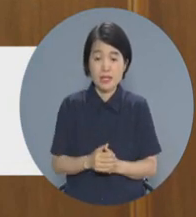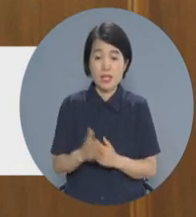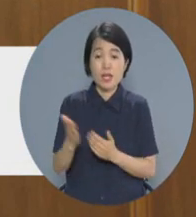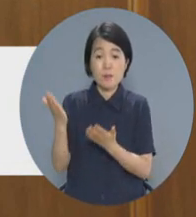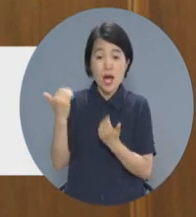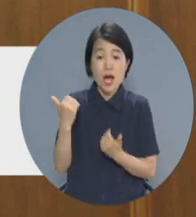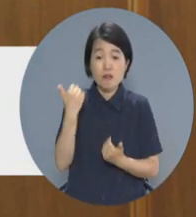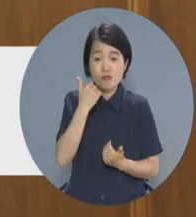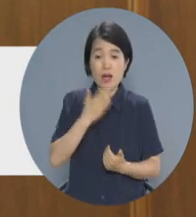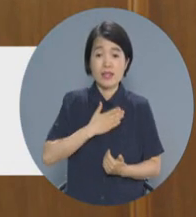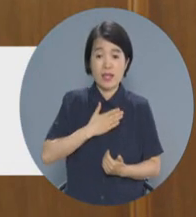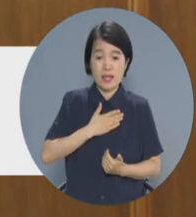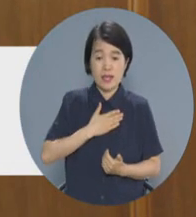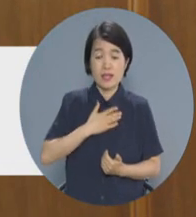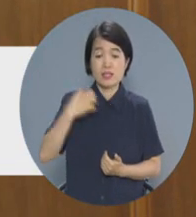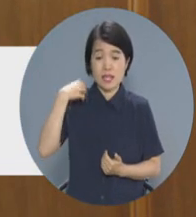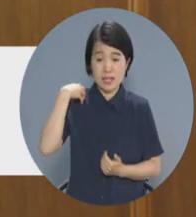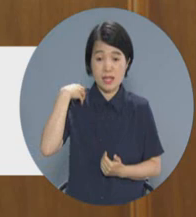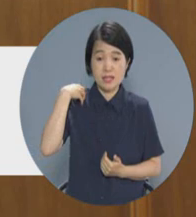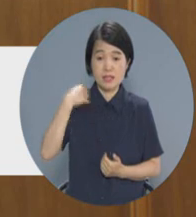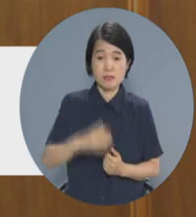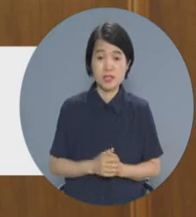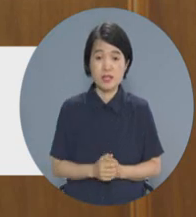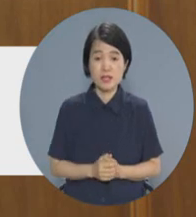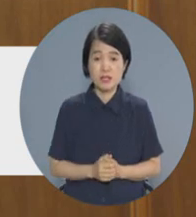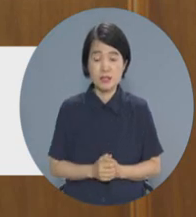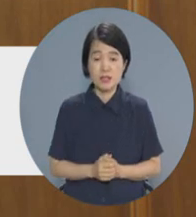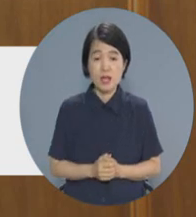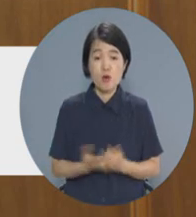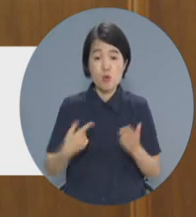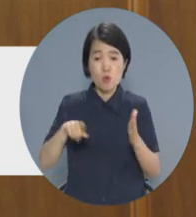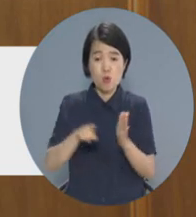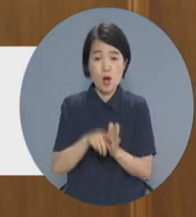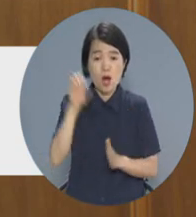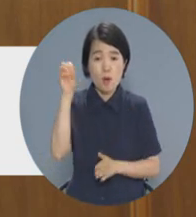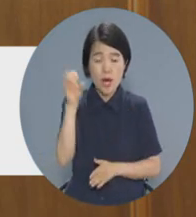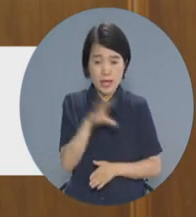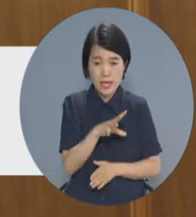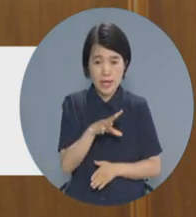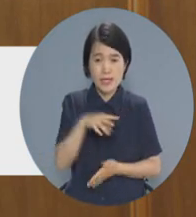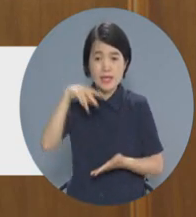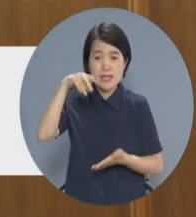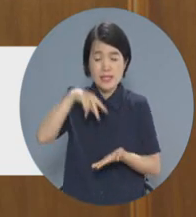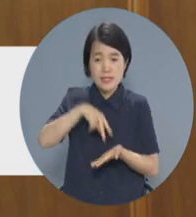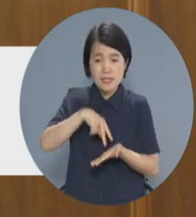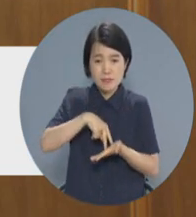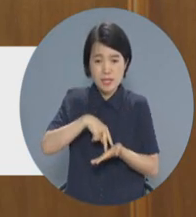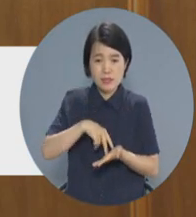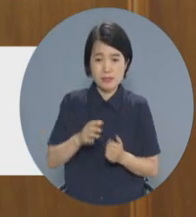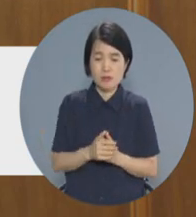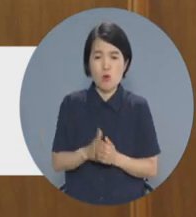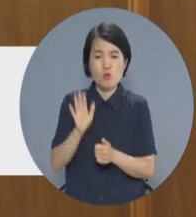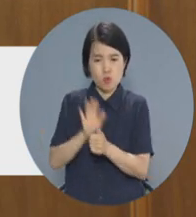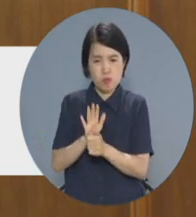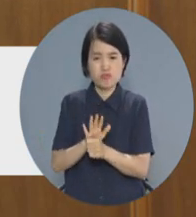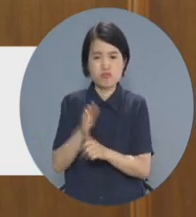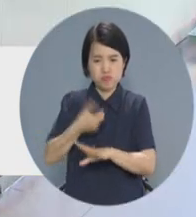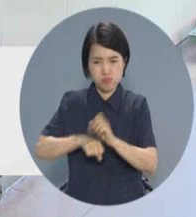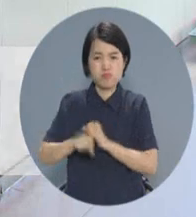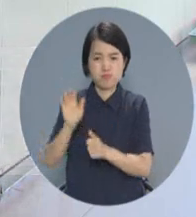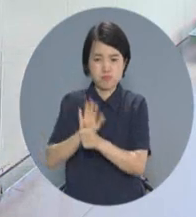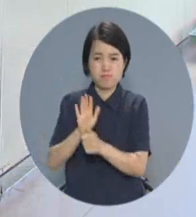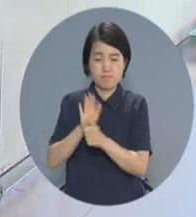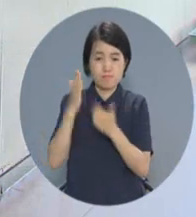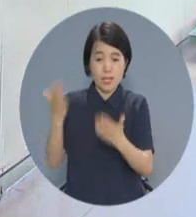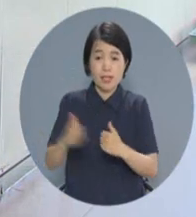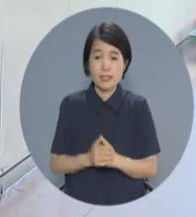제가 견인할 그런 생각을 가지고 있습니다. 그러기 위해서는 광양이 해줄 수 있는 것은 또 과감하게 해줘야 된다고 봅니다.